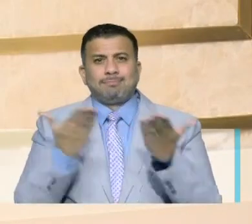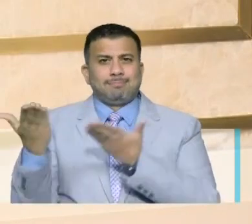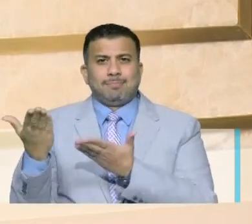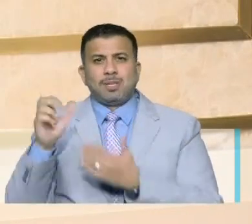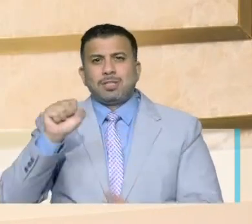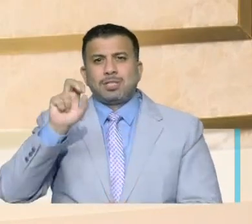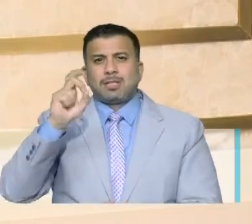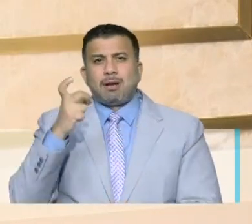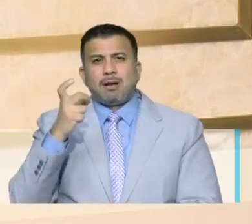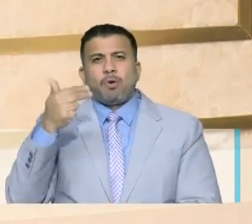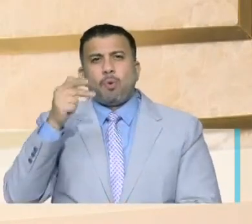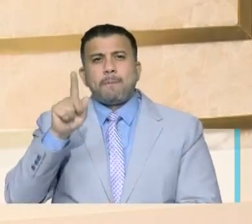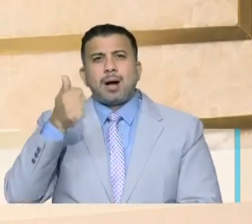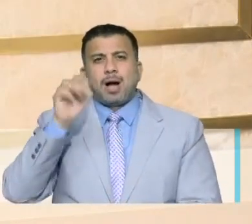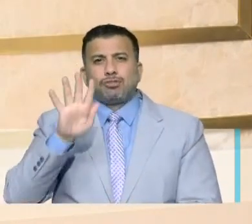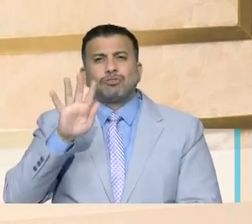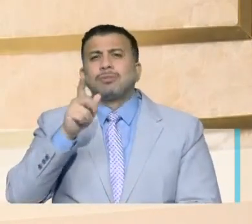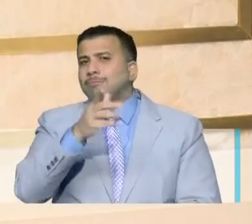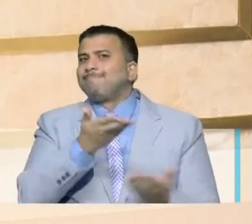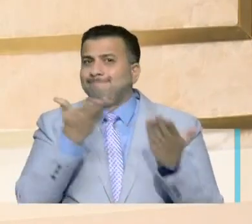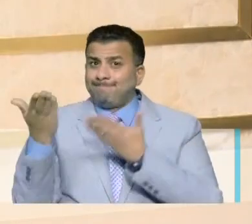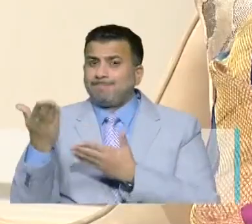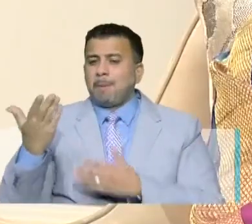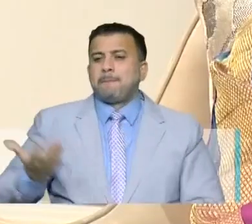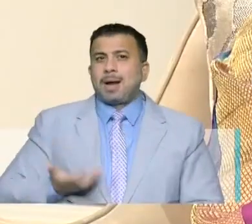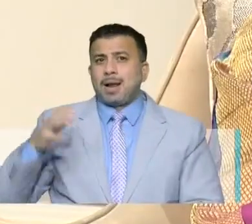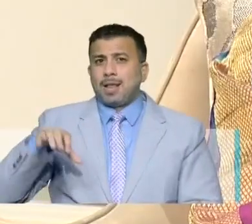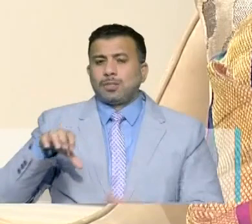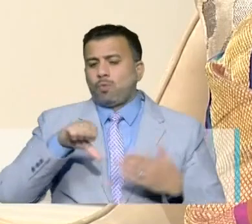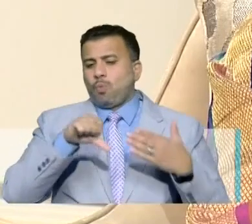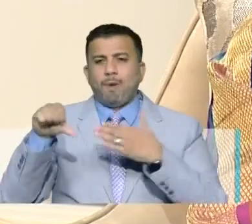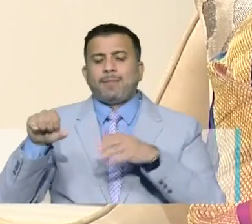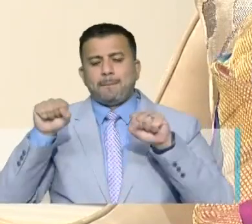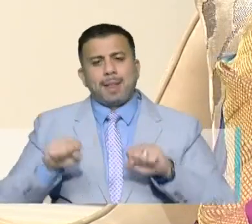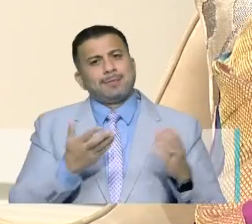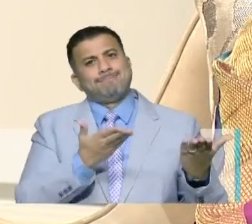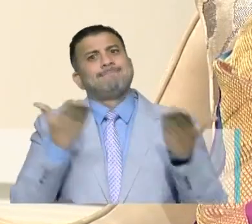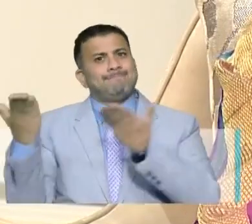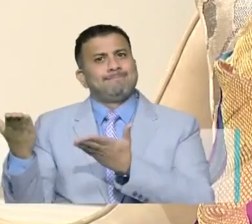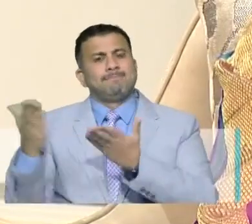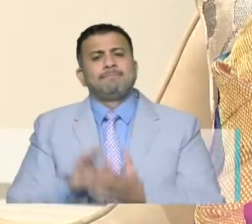معالي صقر غباش لزياره جمهوريه بنجلاديش على راس وفد المجلس